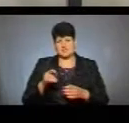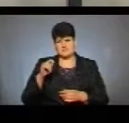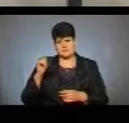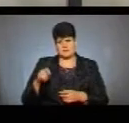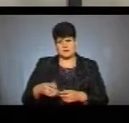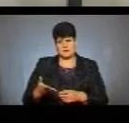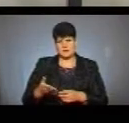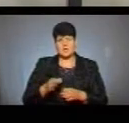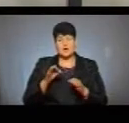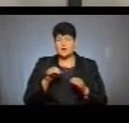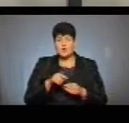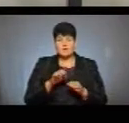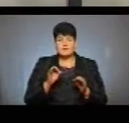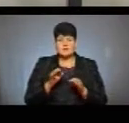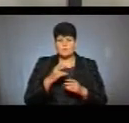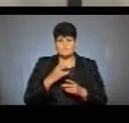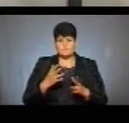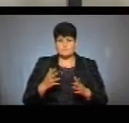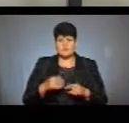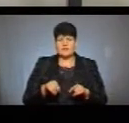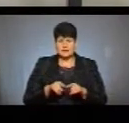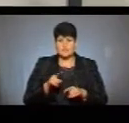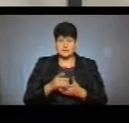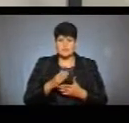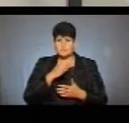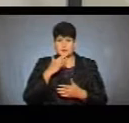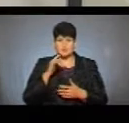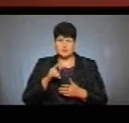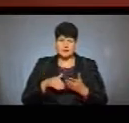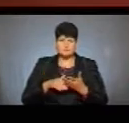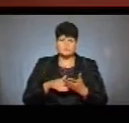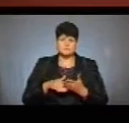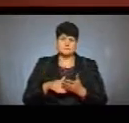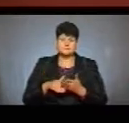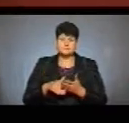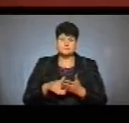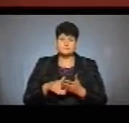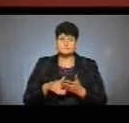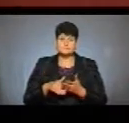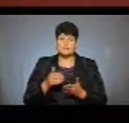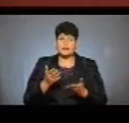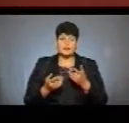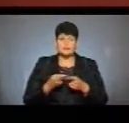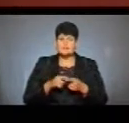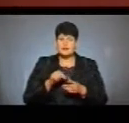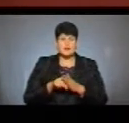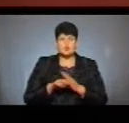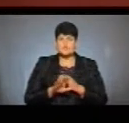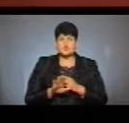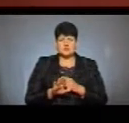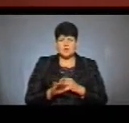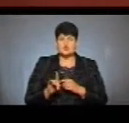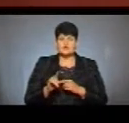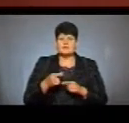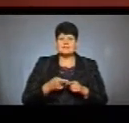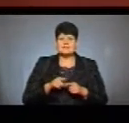якої вони ніколи і не бачили. І так, і багато людей, які долучалися до допомоги, але це не означає, що це